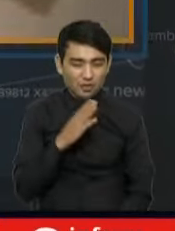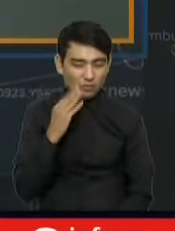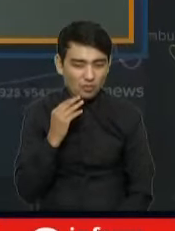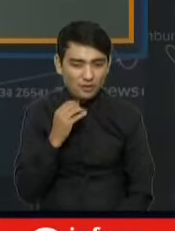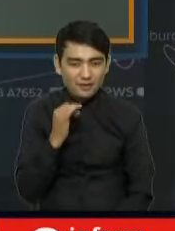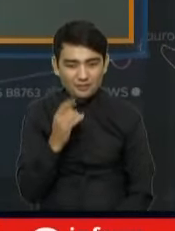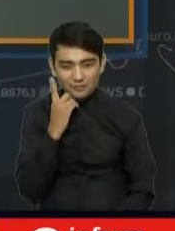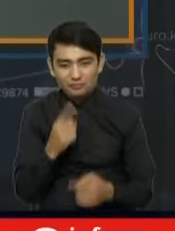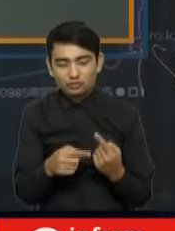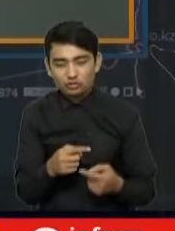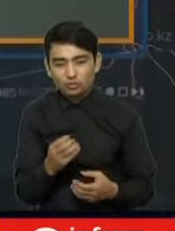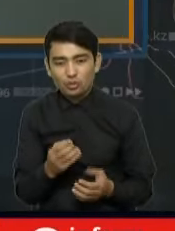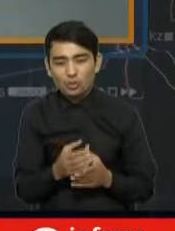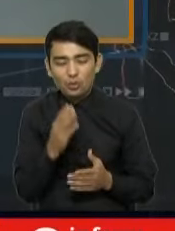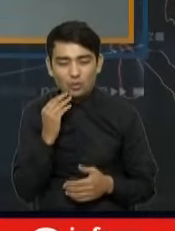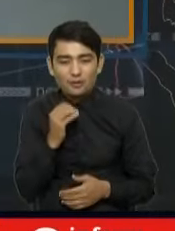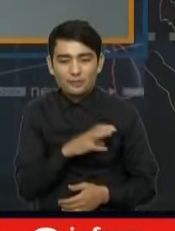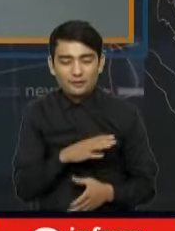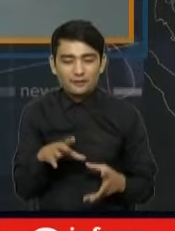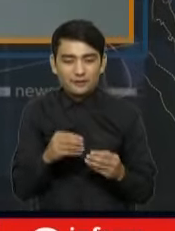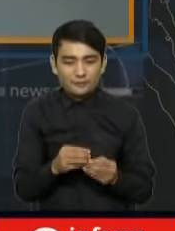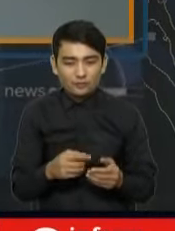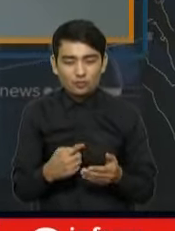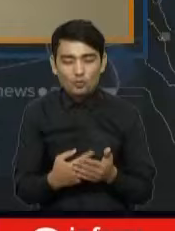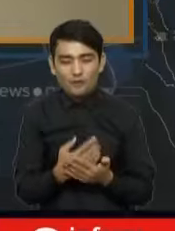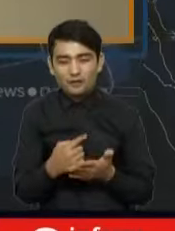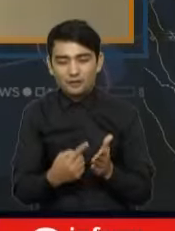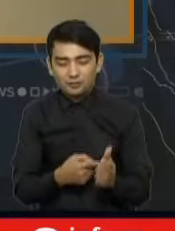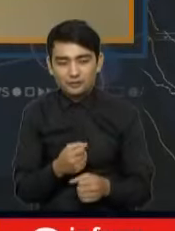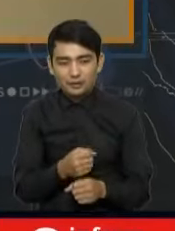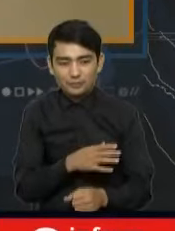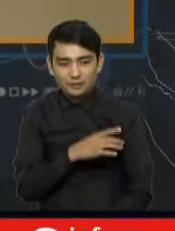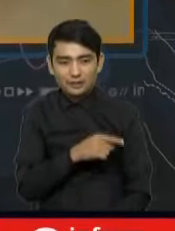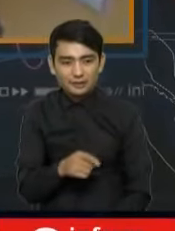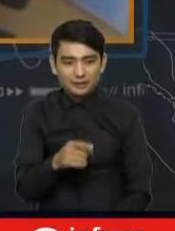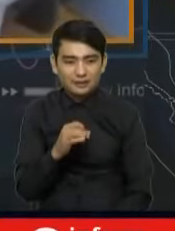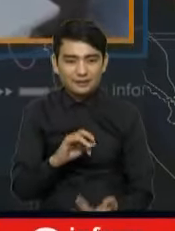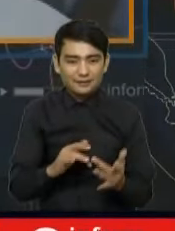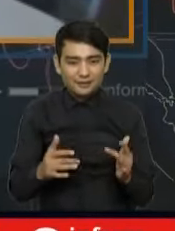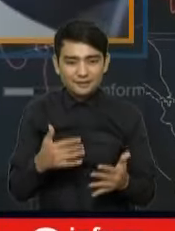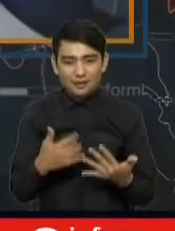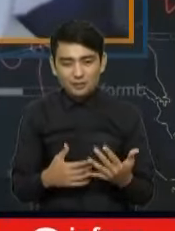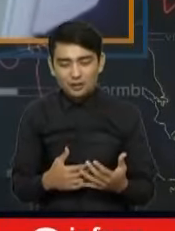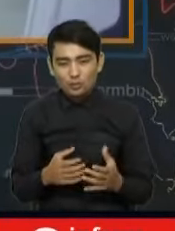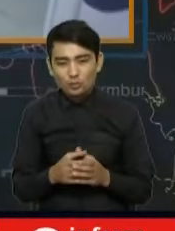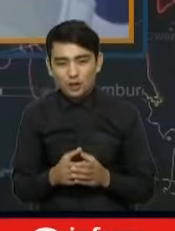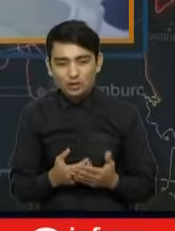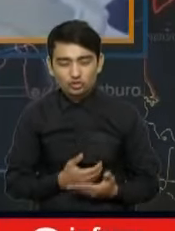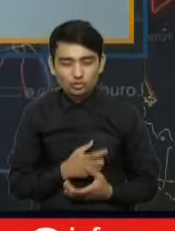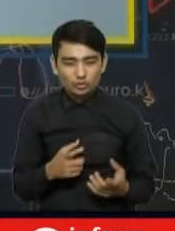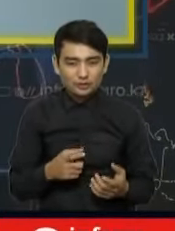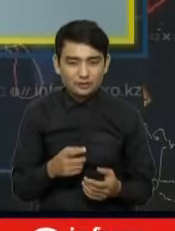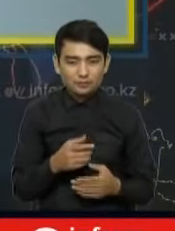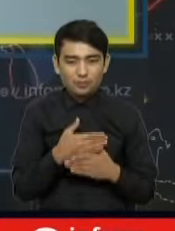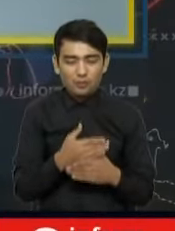ұйымдарына проблемалық қарыздарды реттеуге бағытталған жаңа талаптар қойылған екен. Ол әсіресе әлеуметтік осал топ өкілдерінің мәселесін